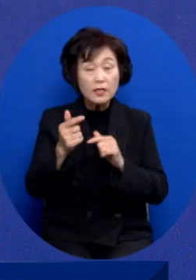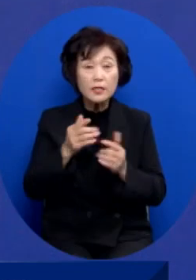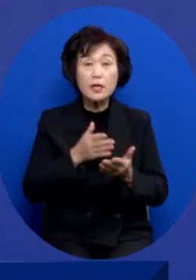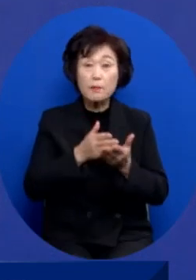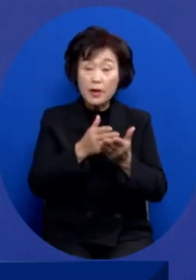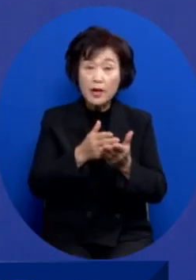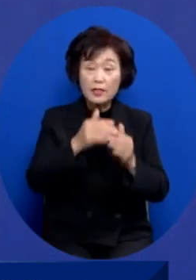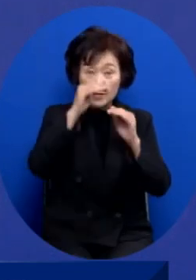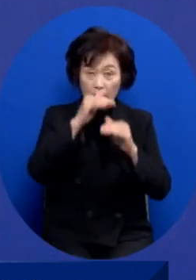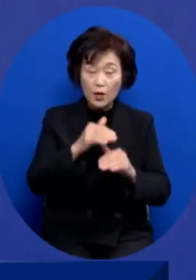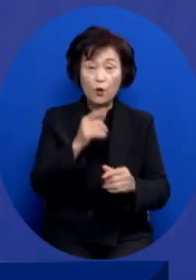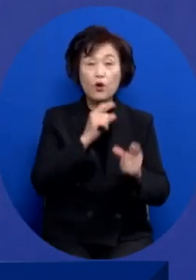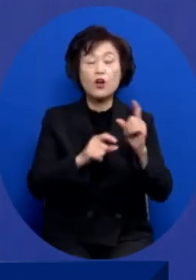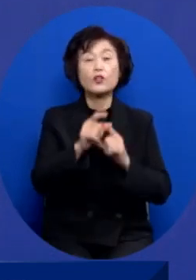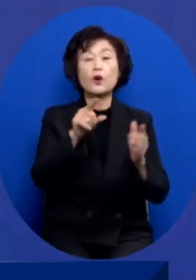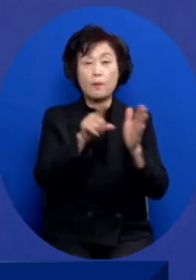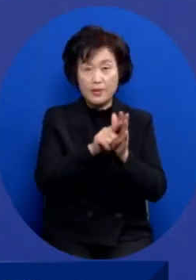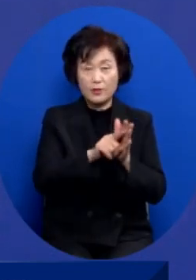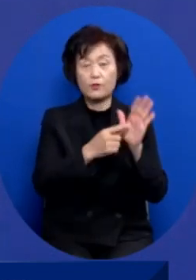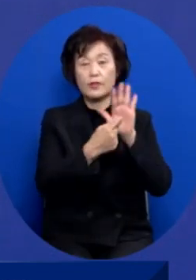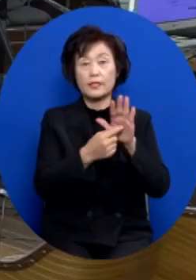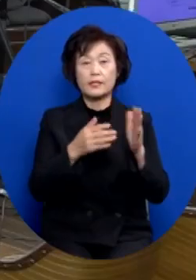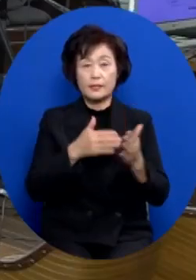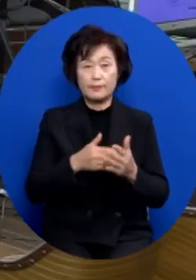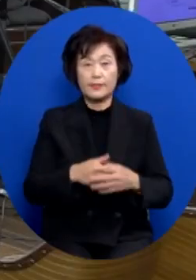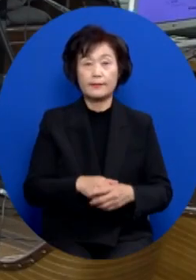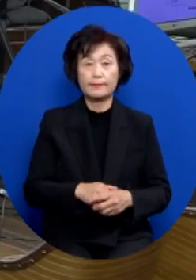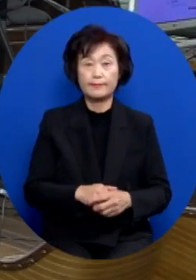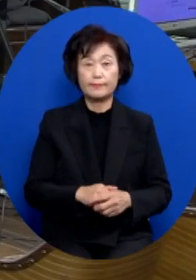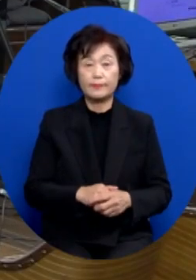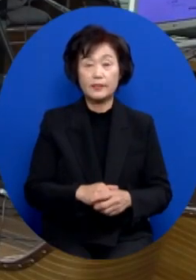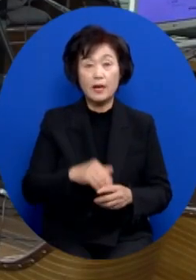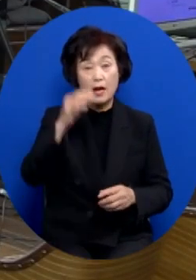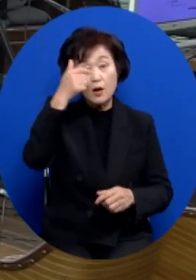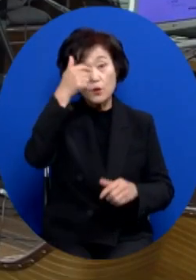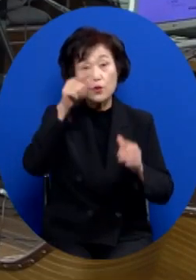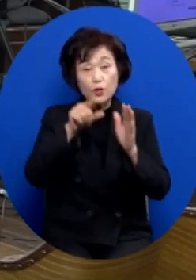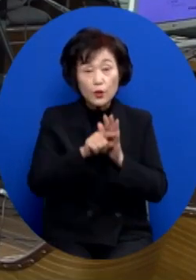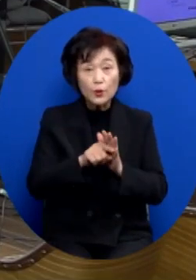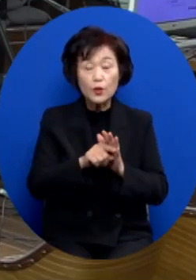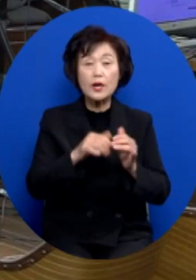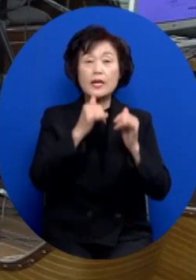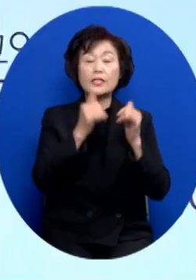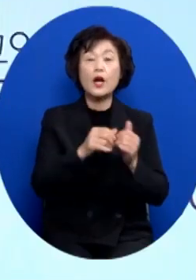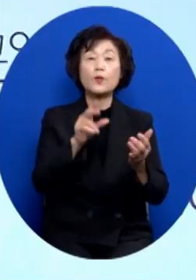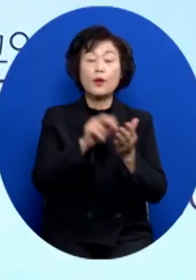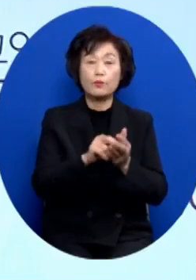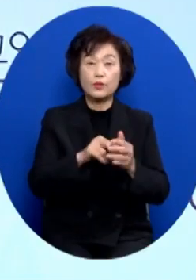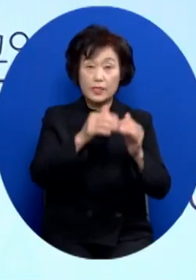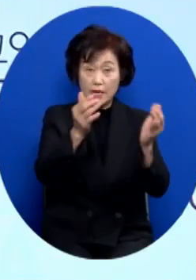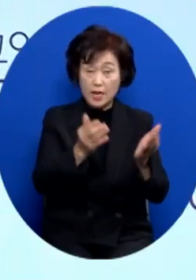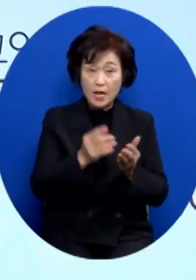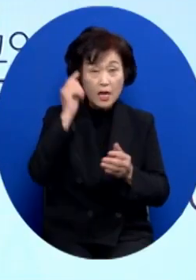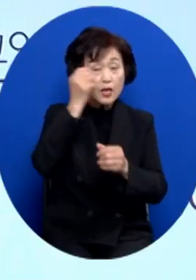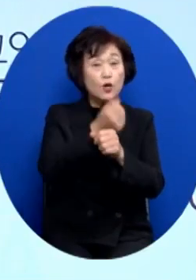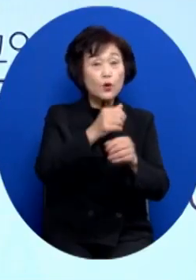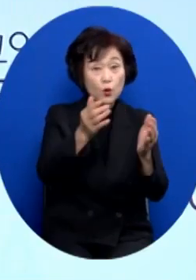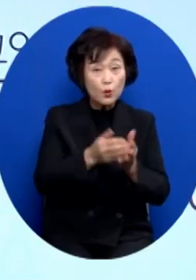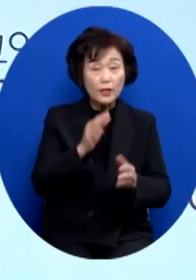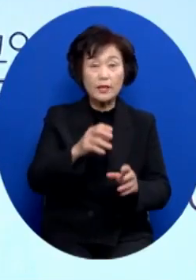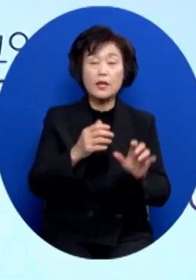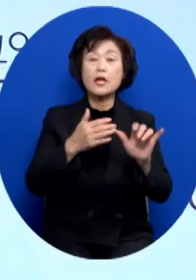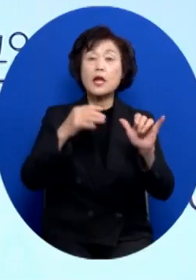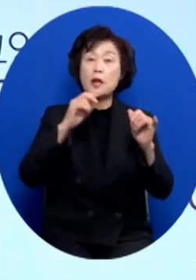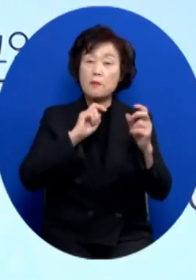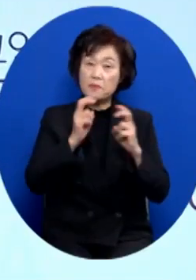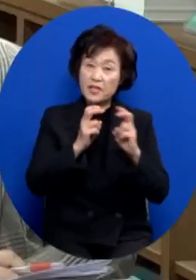조사됐습니다 김인혜 기자입니다 한국기독교 사회문제 연구원은 미디어가 우리 사회를